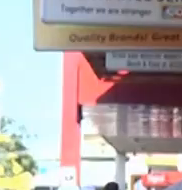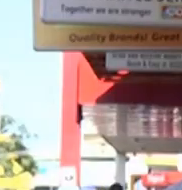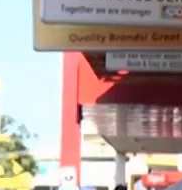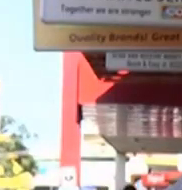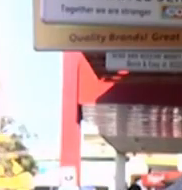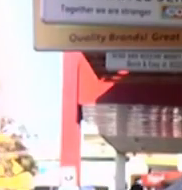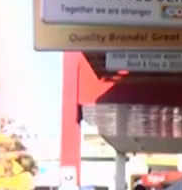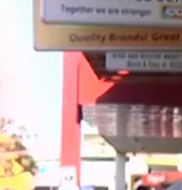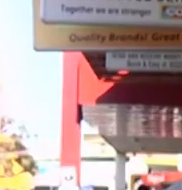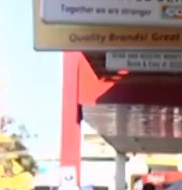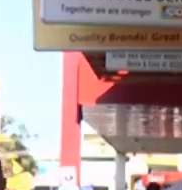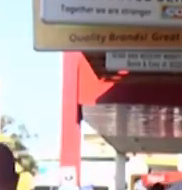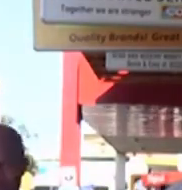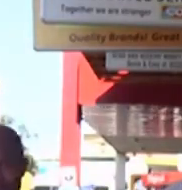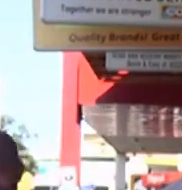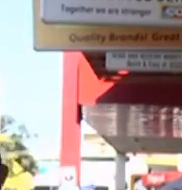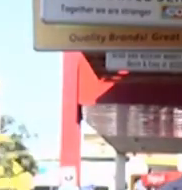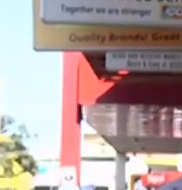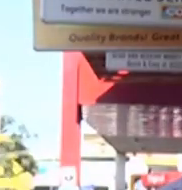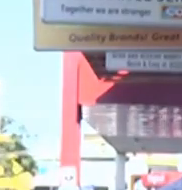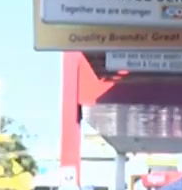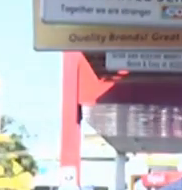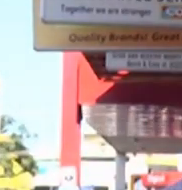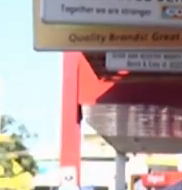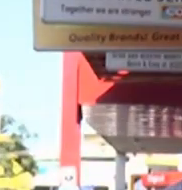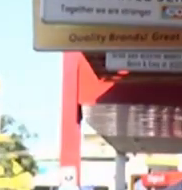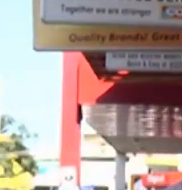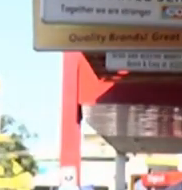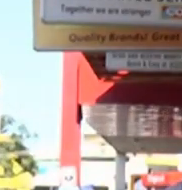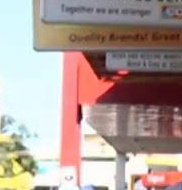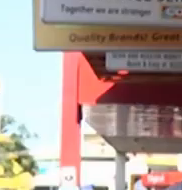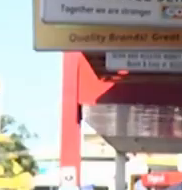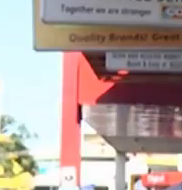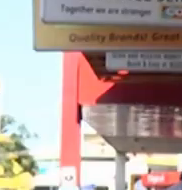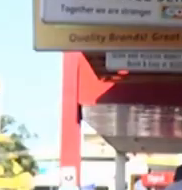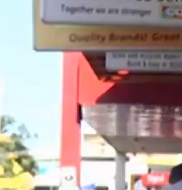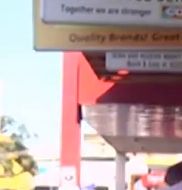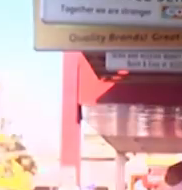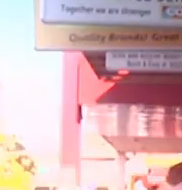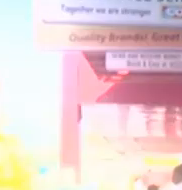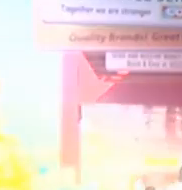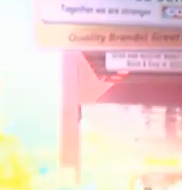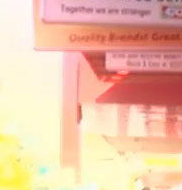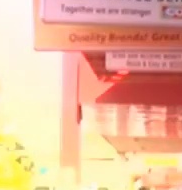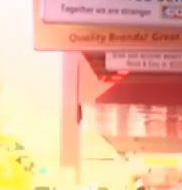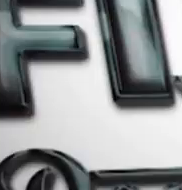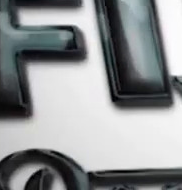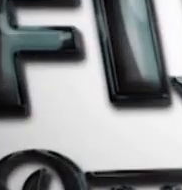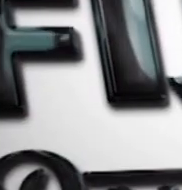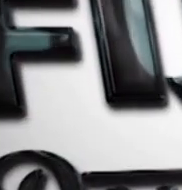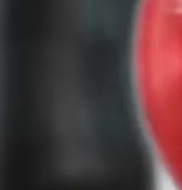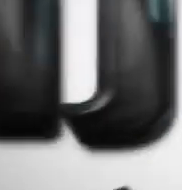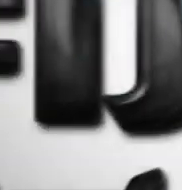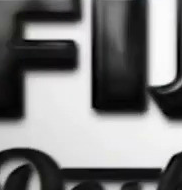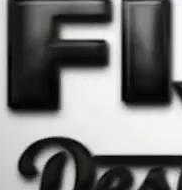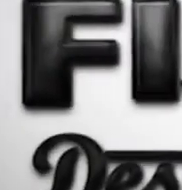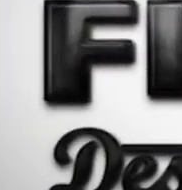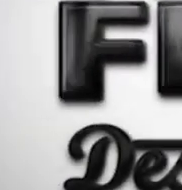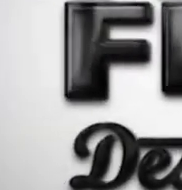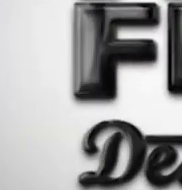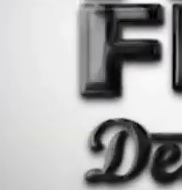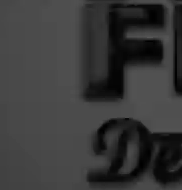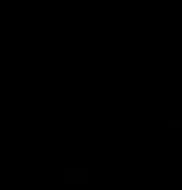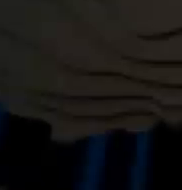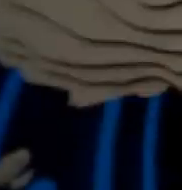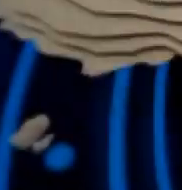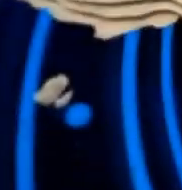मैं टोटलिया दिल्ली में रहता हूँ और रेडियो फीजी रोज सुनता हूँ। रेडियो फीजी 2 देश